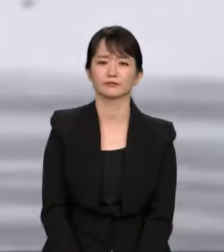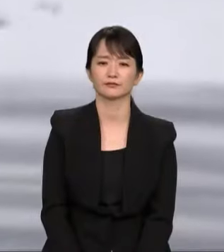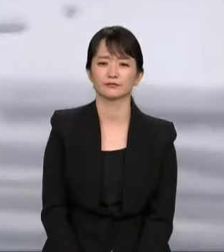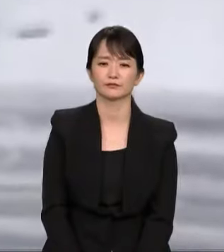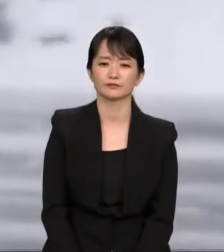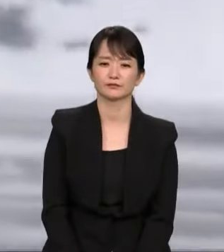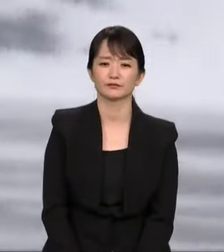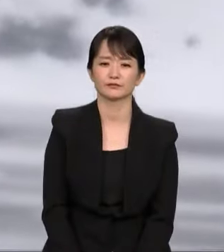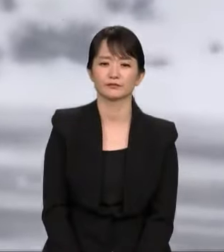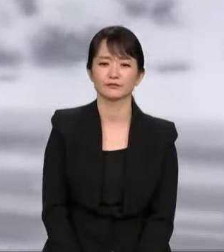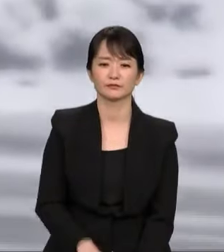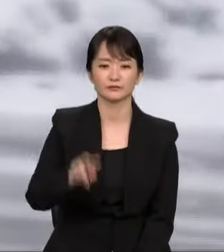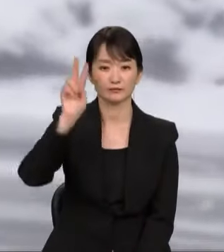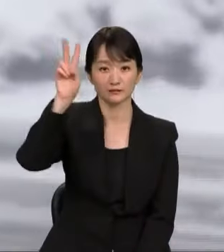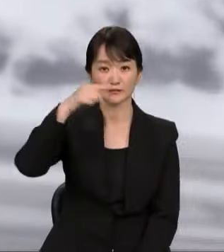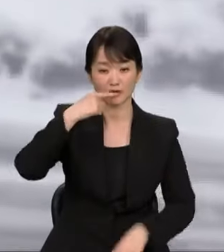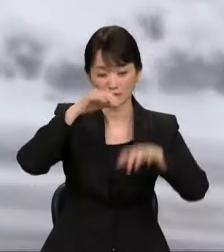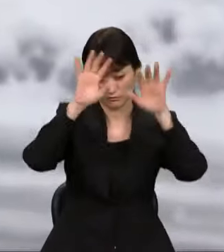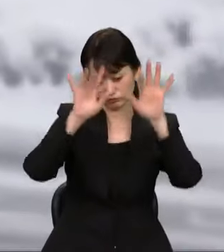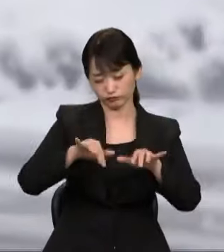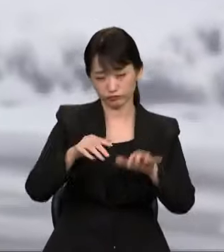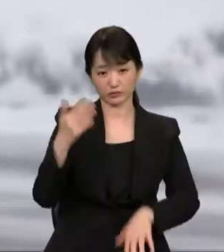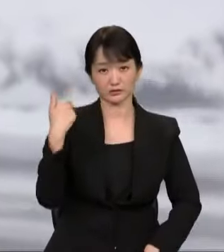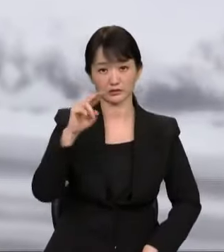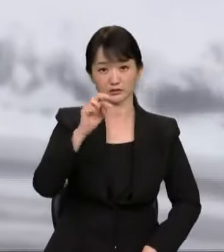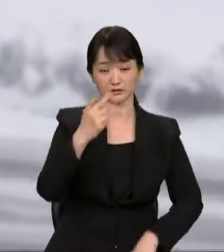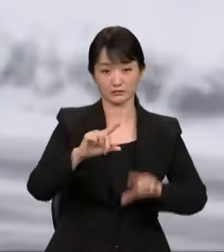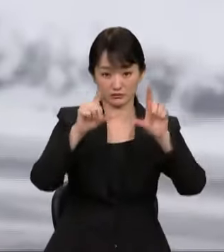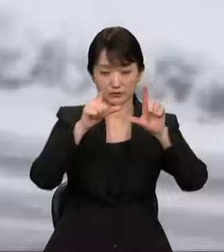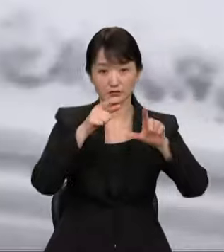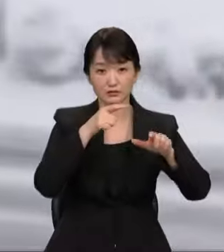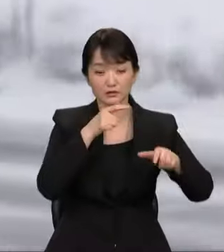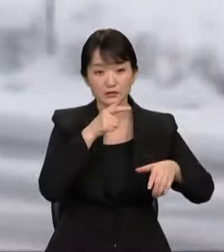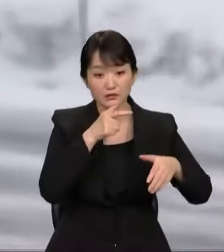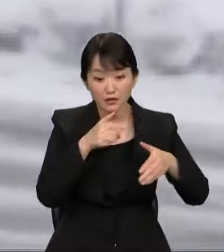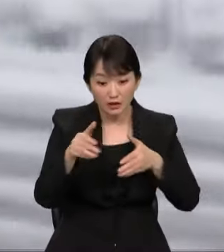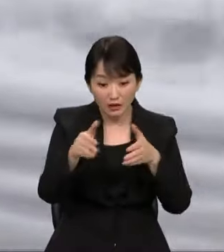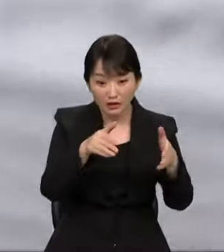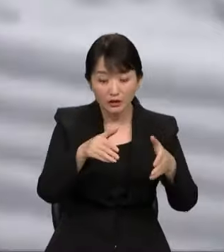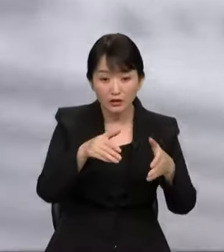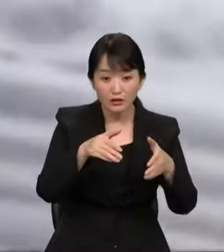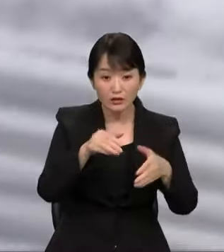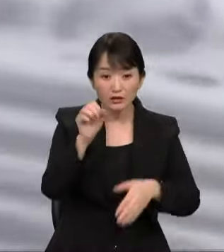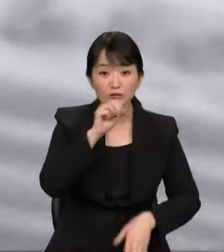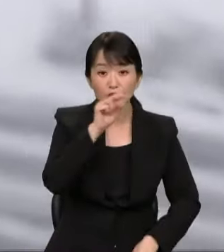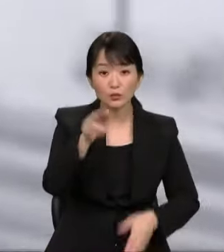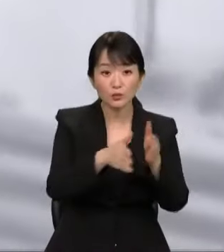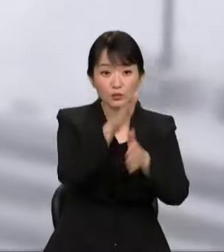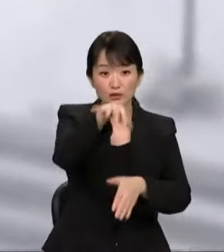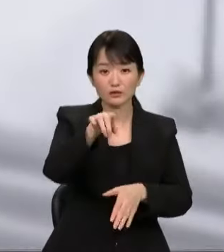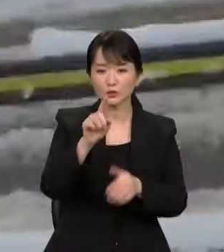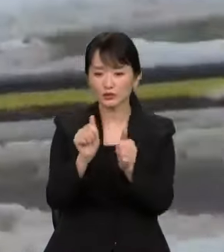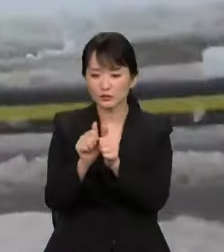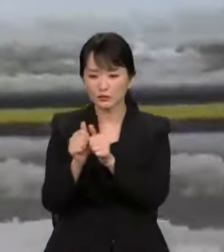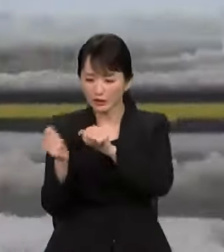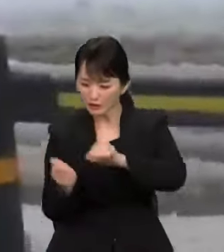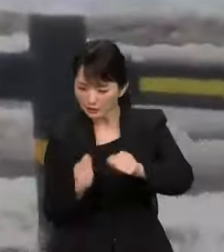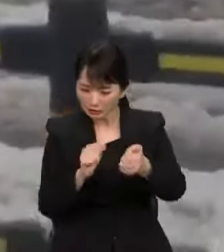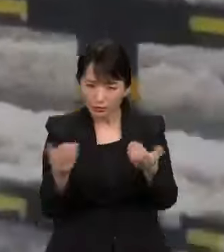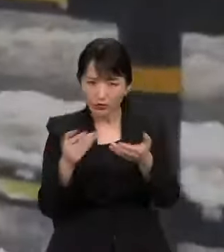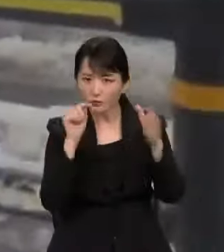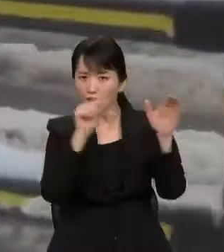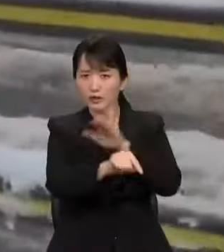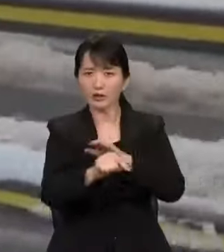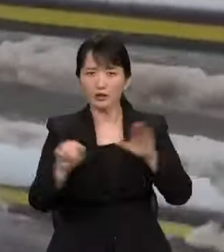기자입니다 이틀째 폭설이 내린 지난 28일 경기도 용인의 도로에선 한 남성이 스키를 타고 출근했습니다 밤새